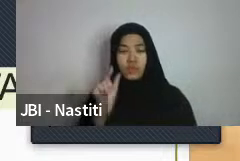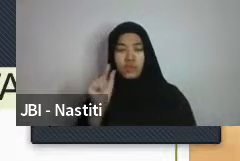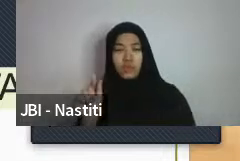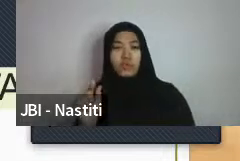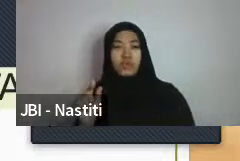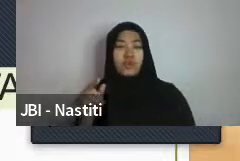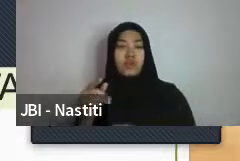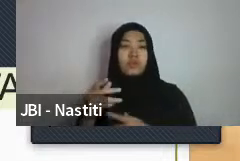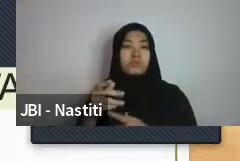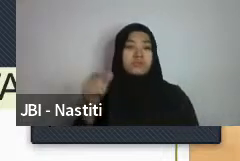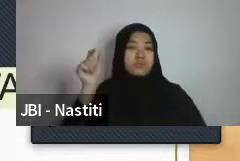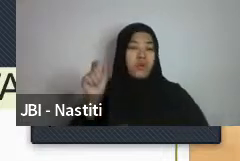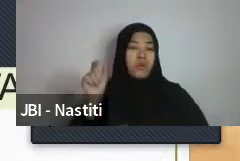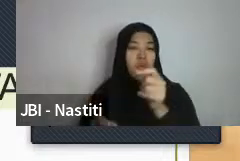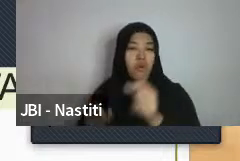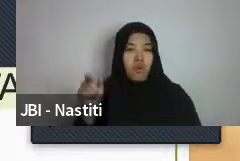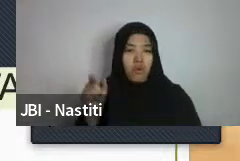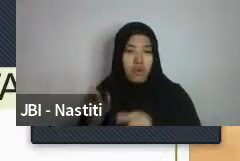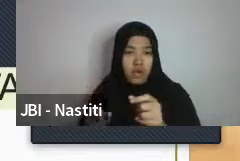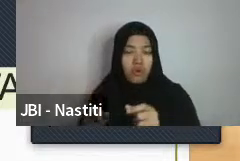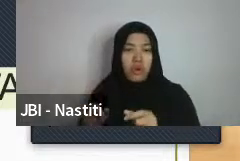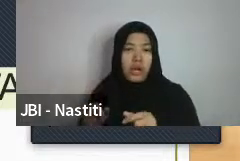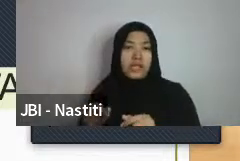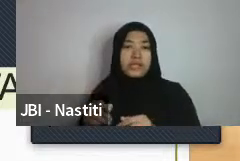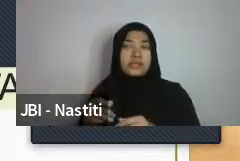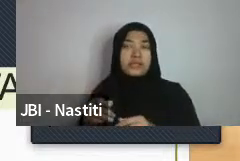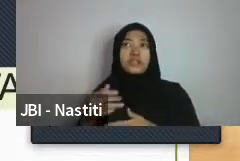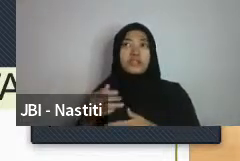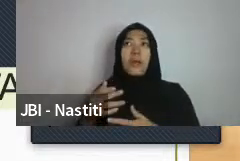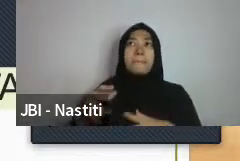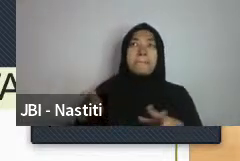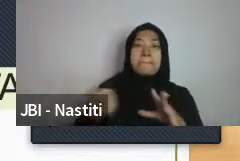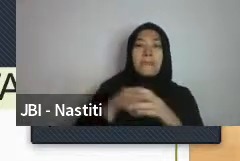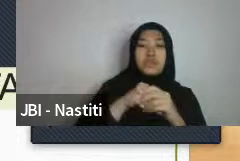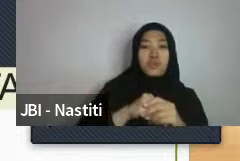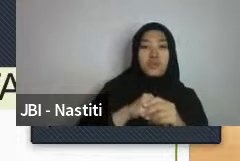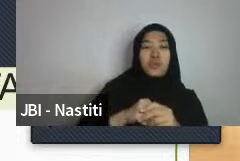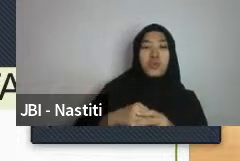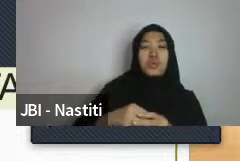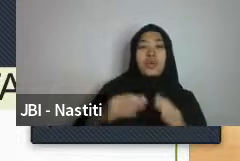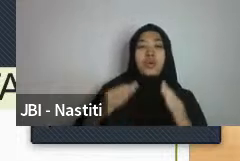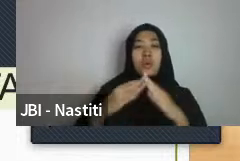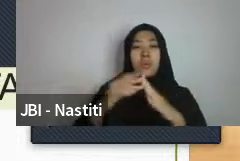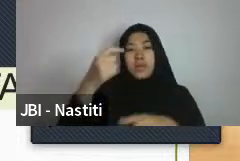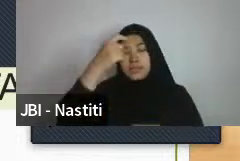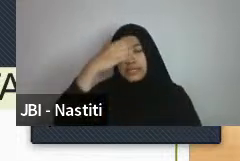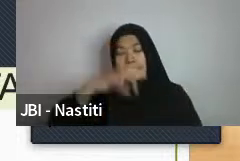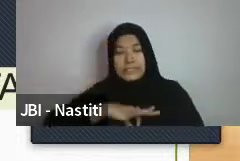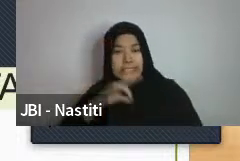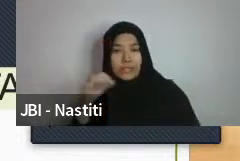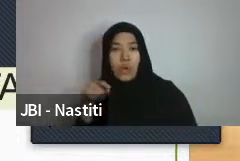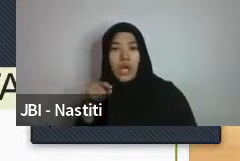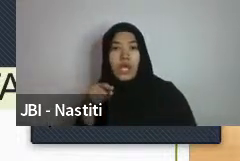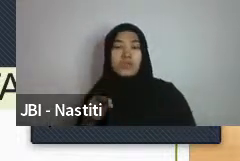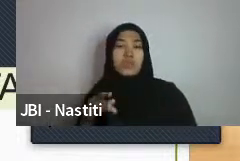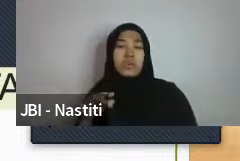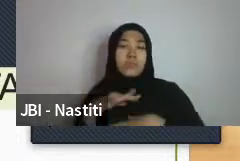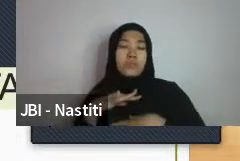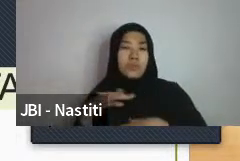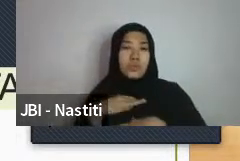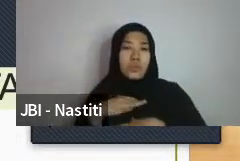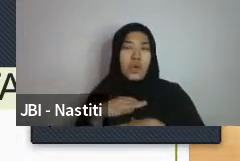kebutuhannya sedikit dan biayanya lebih tinggi. Jadi kalau kemudian kita mau lebih banyak